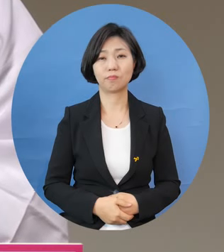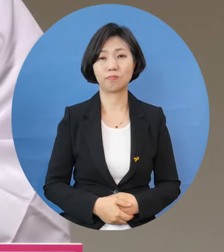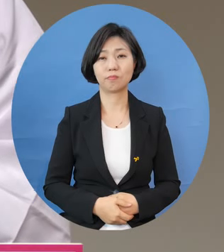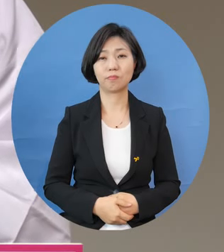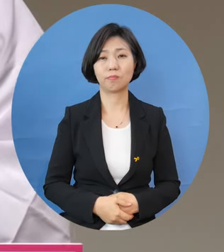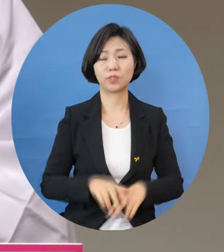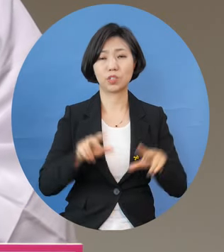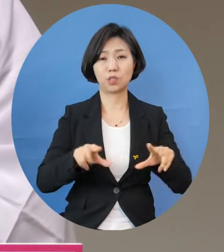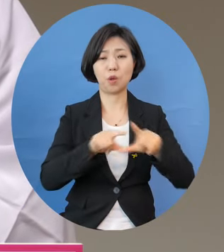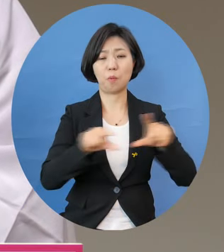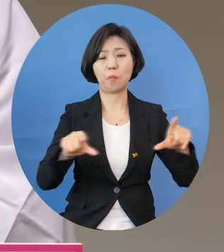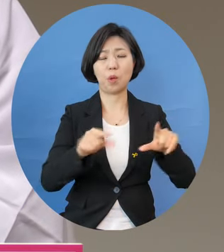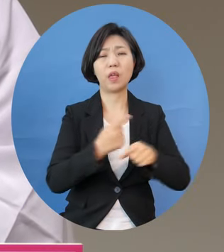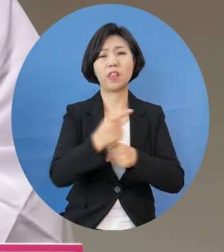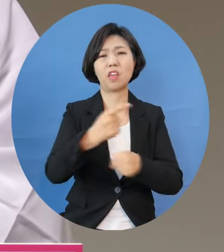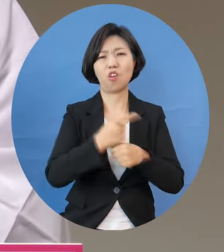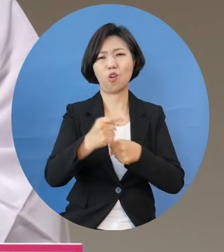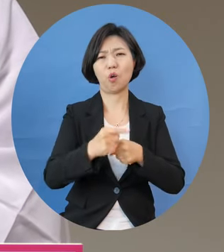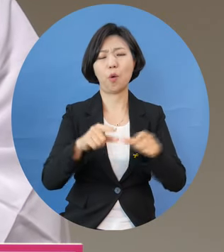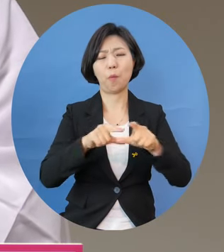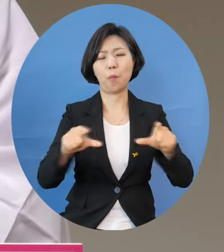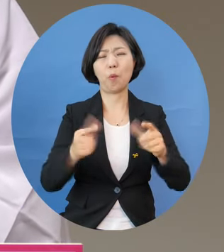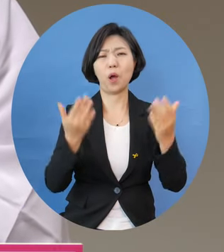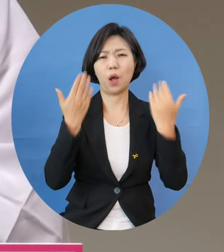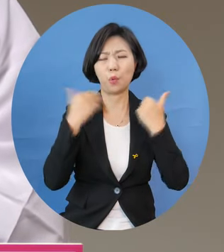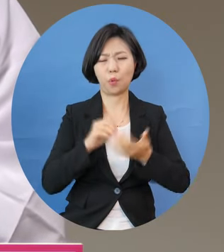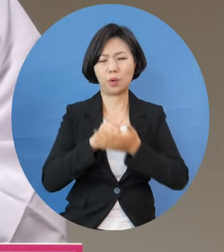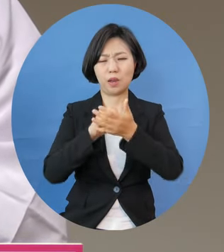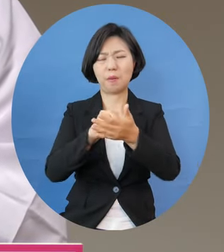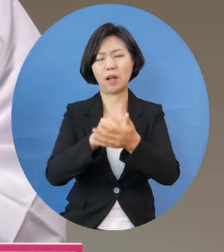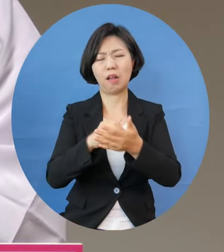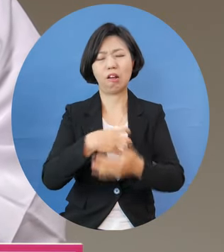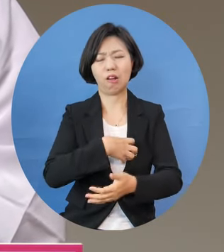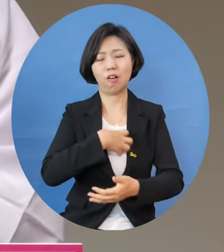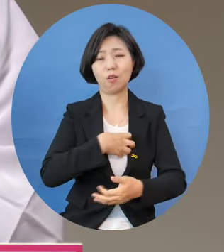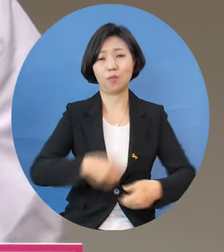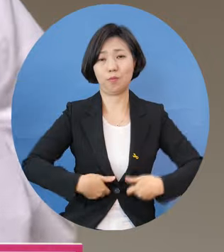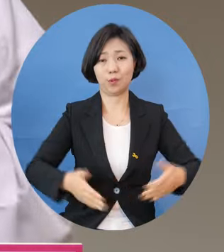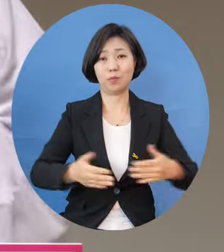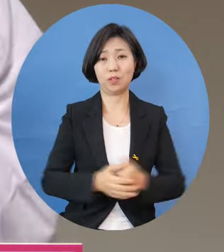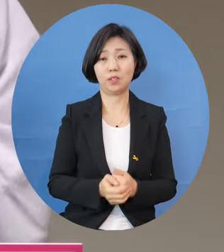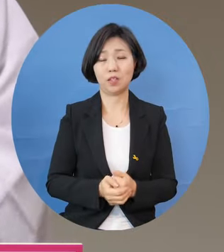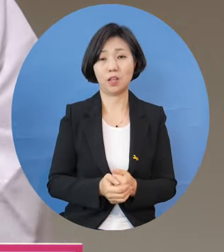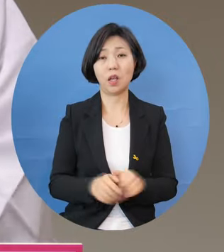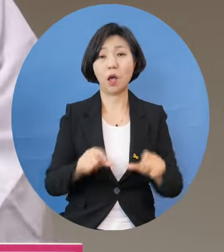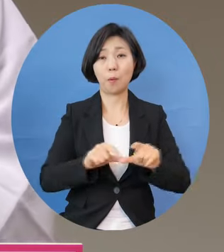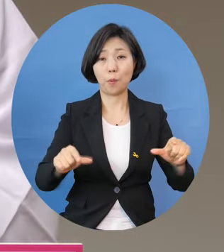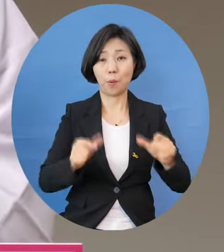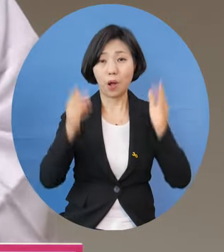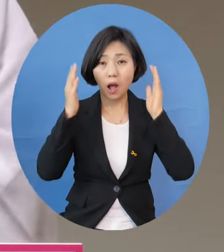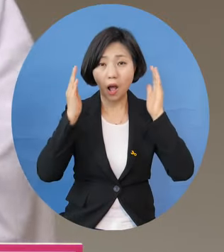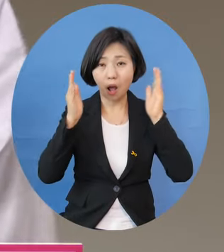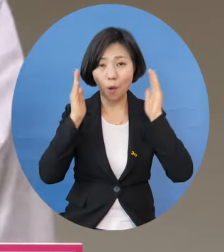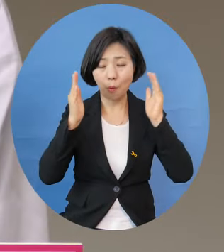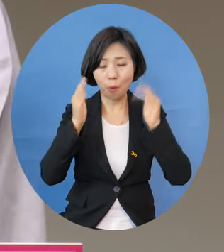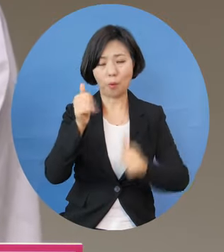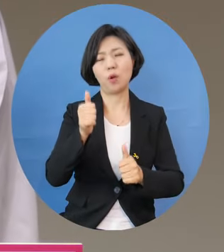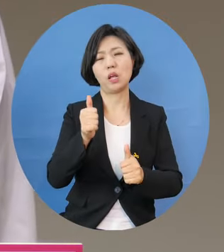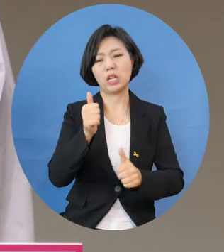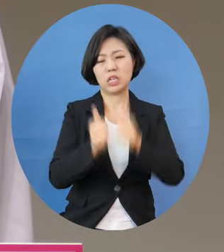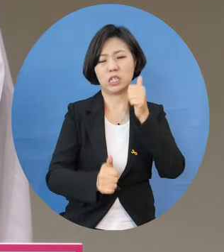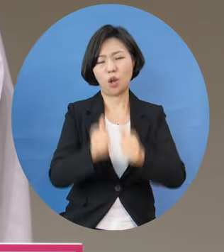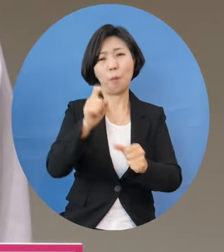내년에 일반 학교 간다고 걱정할 필요가 없다. 걱정에는 일반 학교 가서 시험을 치기 위해서 공부를 하면